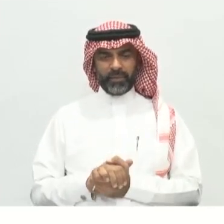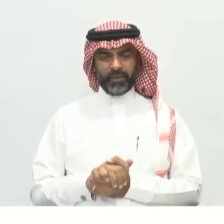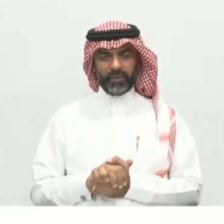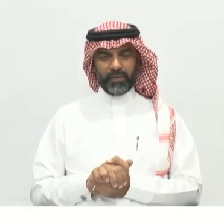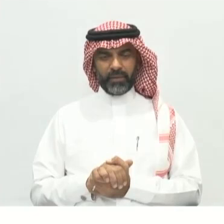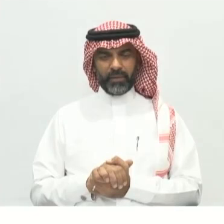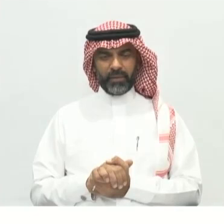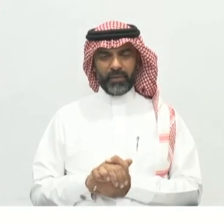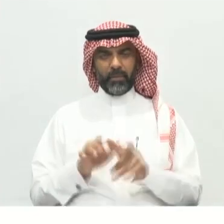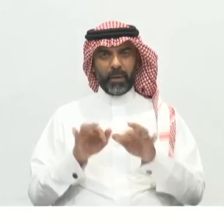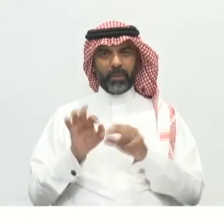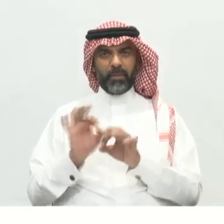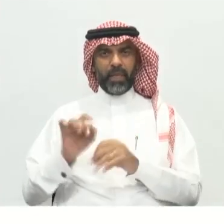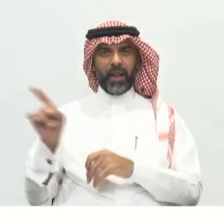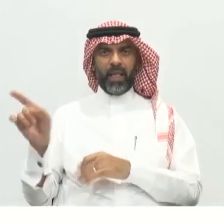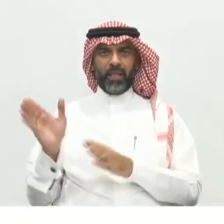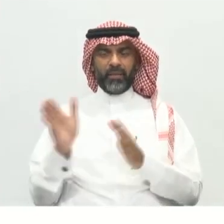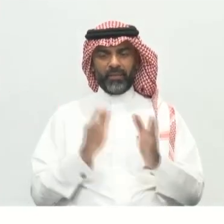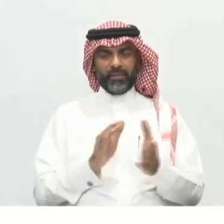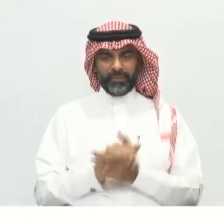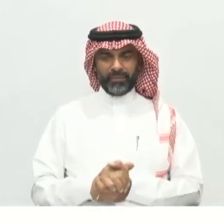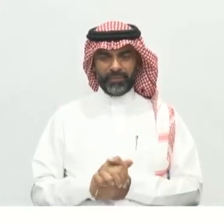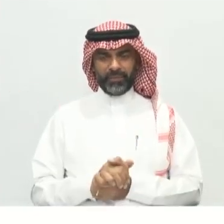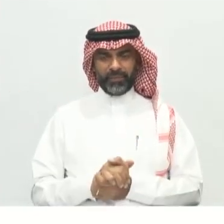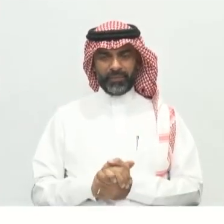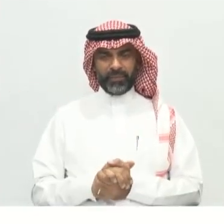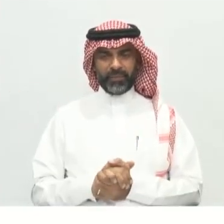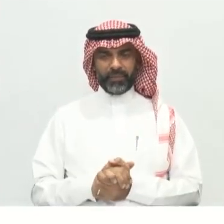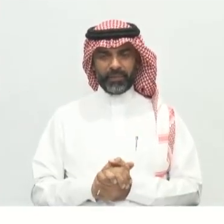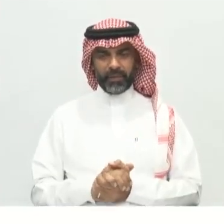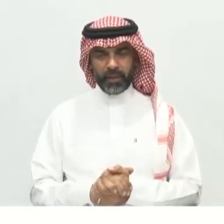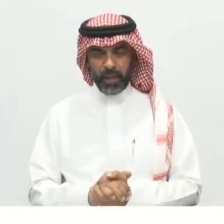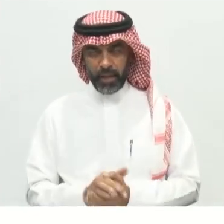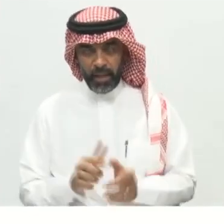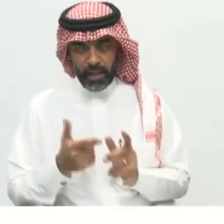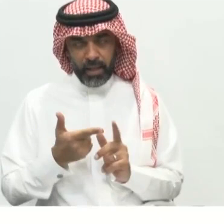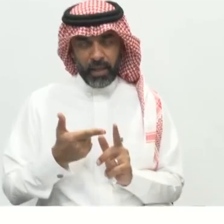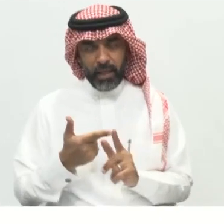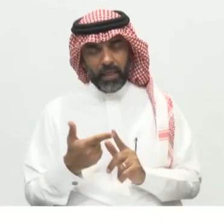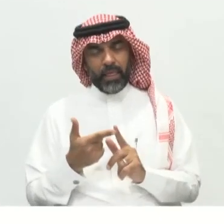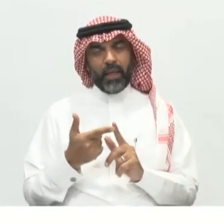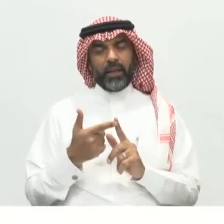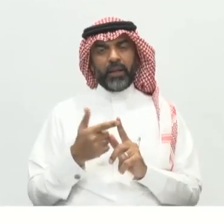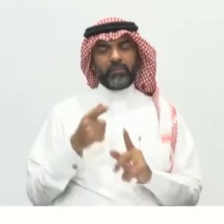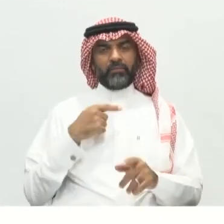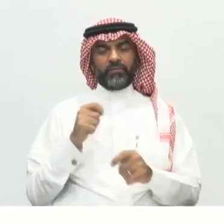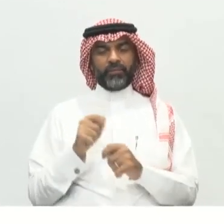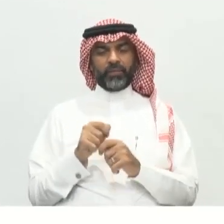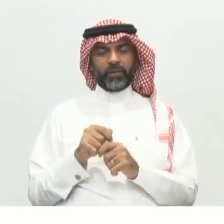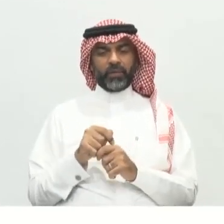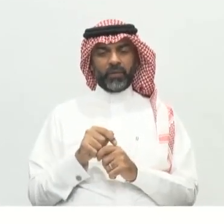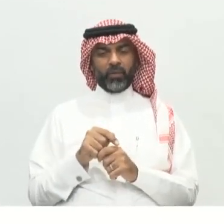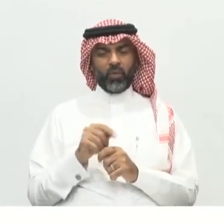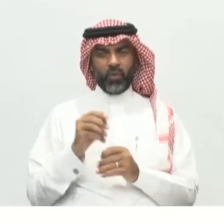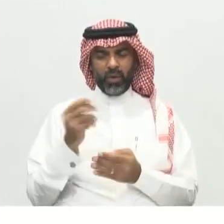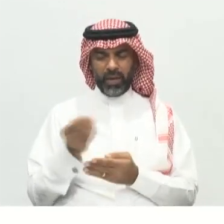المقطع البرمجي نقوم هنا في الجزء الثاني من المشروع الوحده انشئ داله رسم نقاط